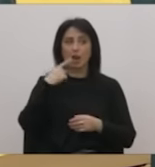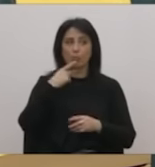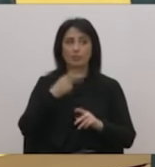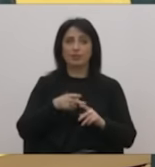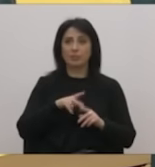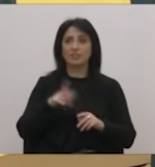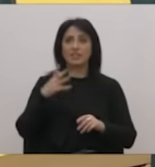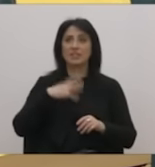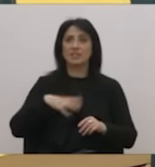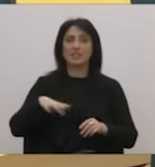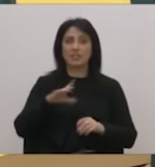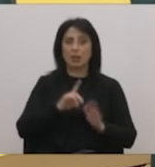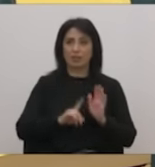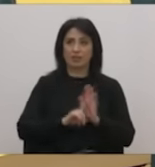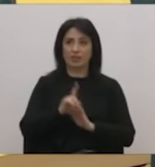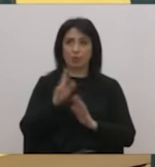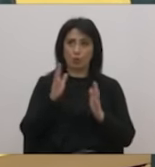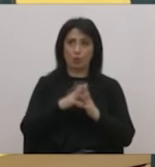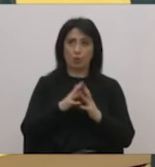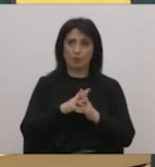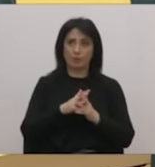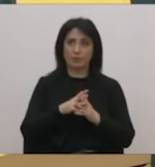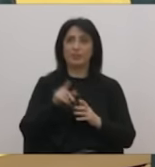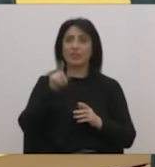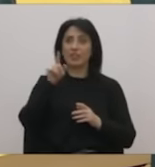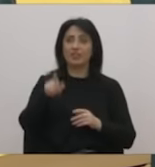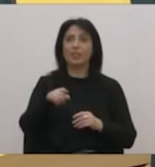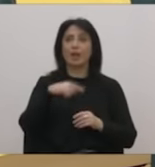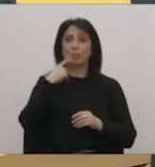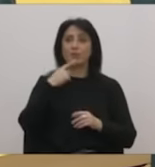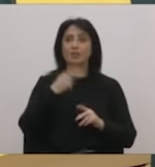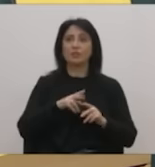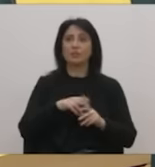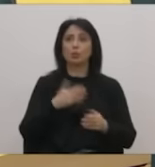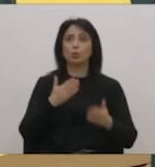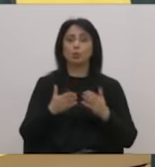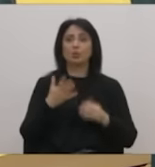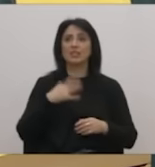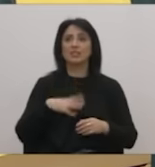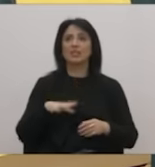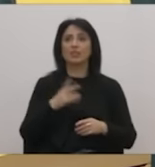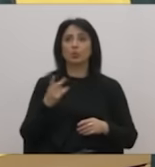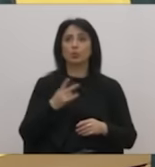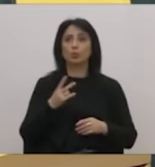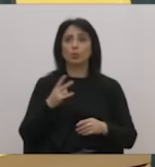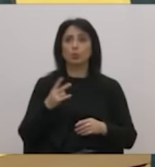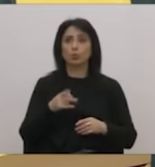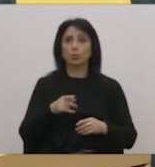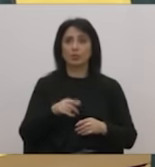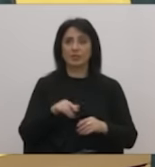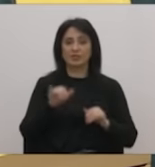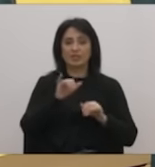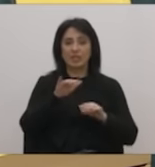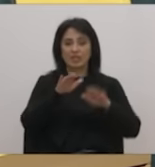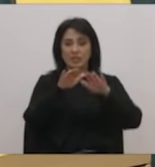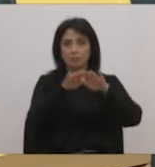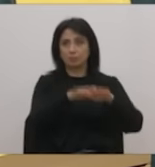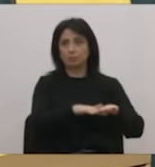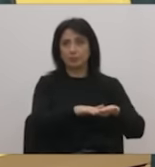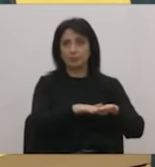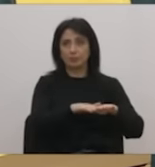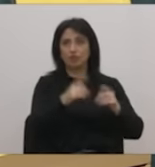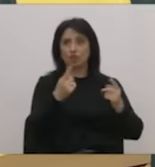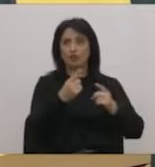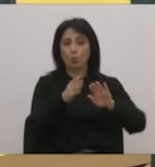რომ საქართველოს დაიწყო ომი. თქვენ ამტკიცებდით იმას, რომ თურმე საქართველოს უნდა ჩაძრეს სადღაც